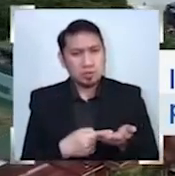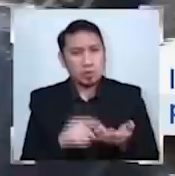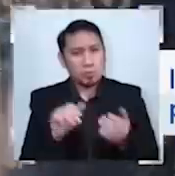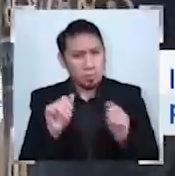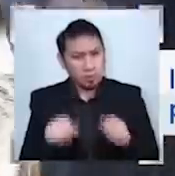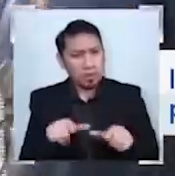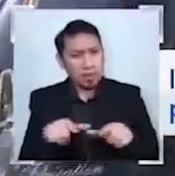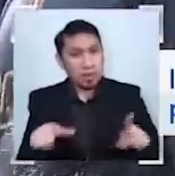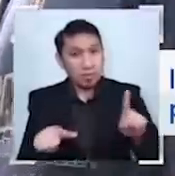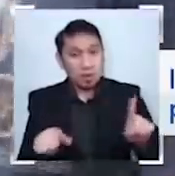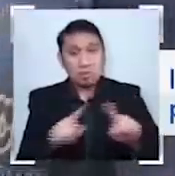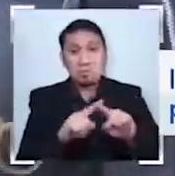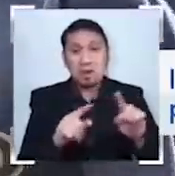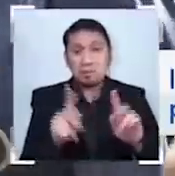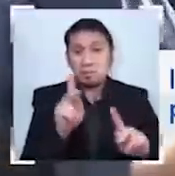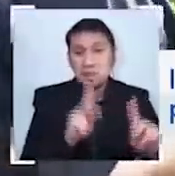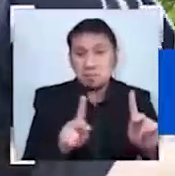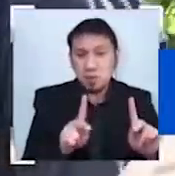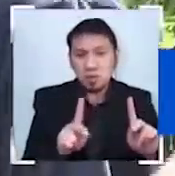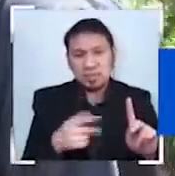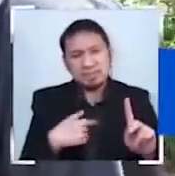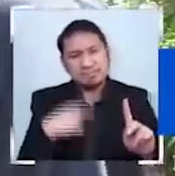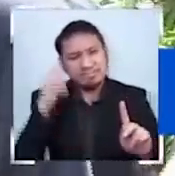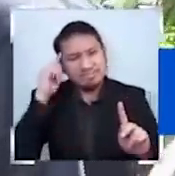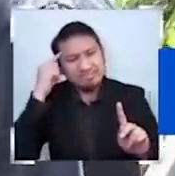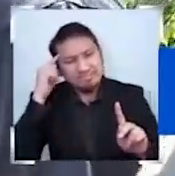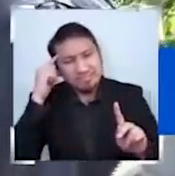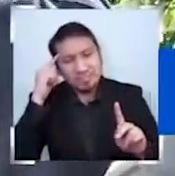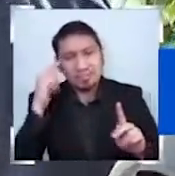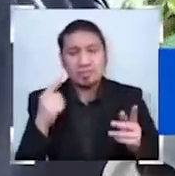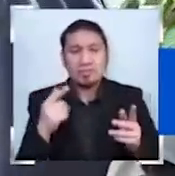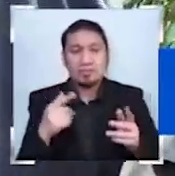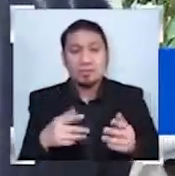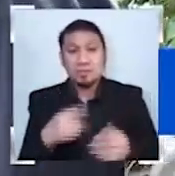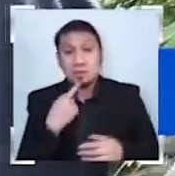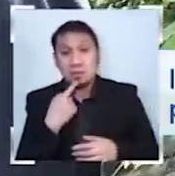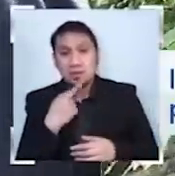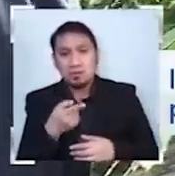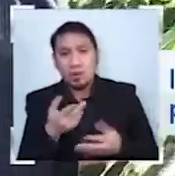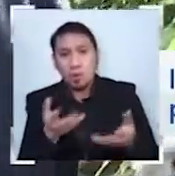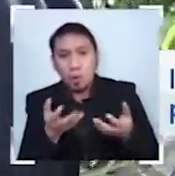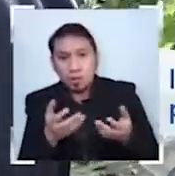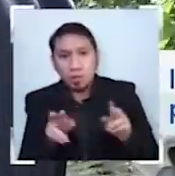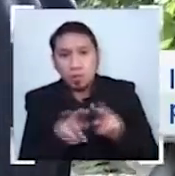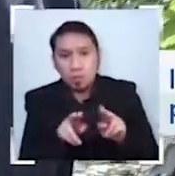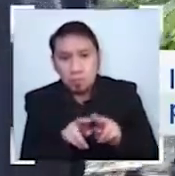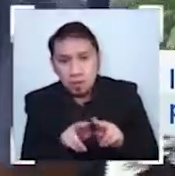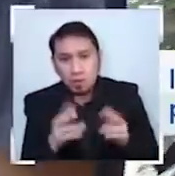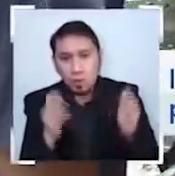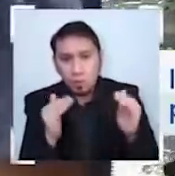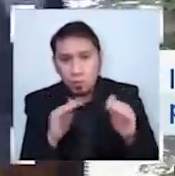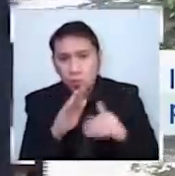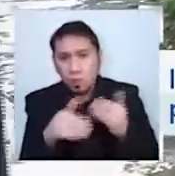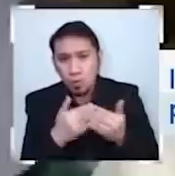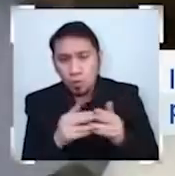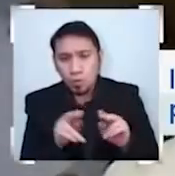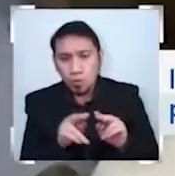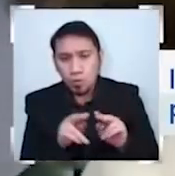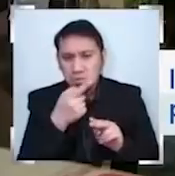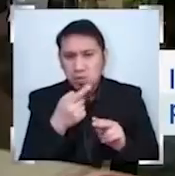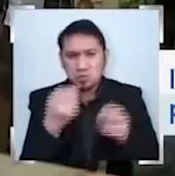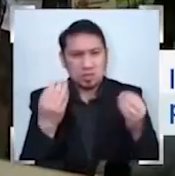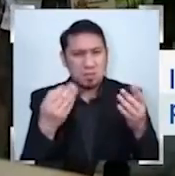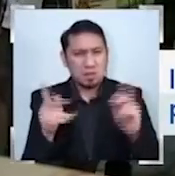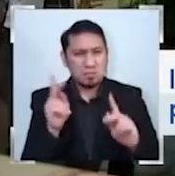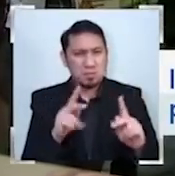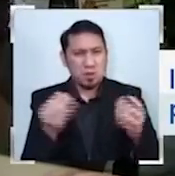residente. Oo, sana naman para lahat maging normal na. Kasi sa hirap na ng lahat, marami na wawala ng trabaho, ganyan. Hindi pa